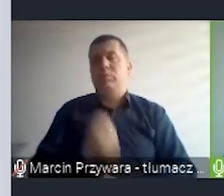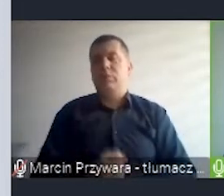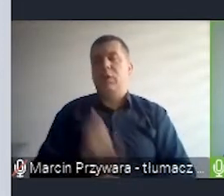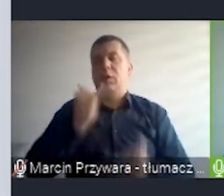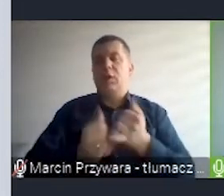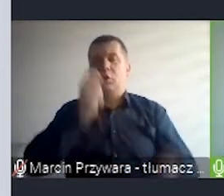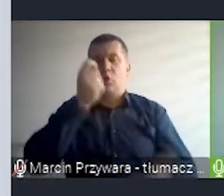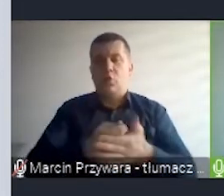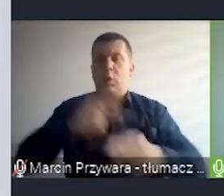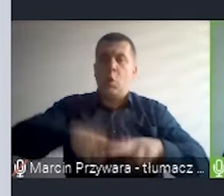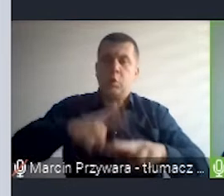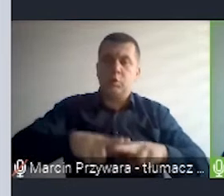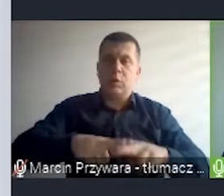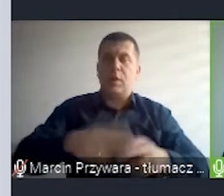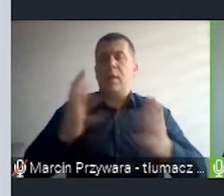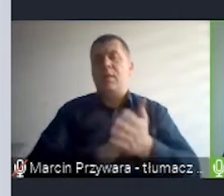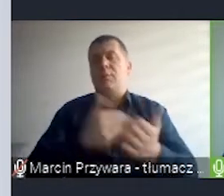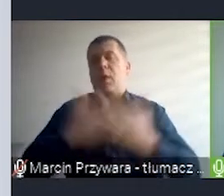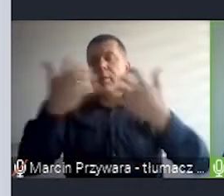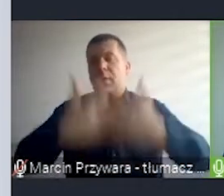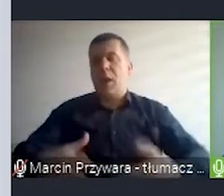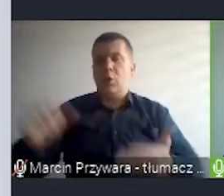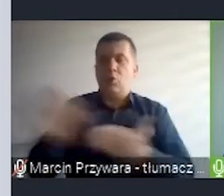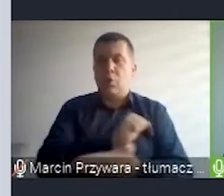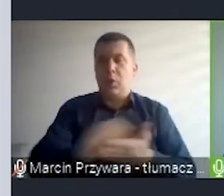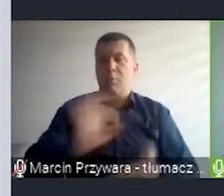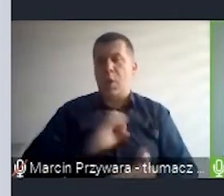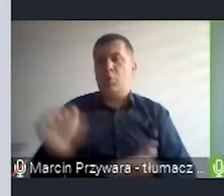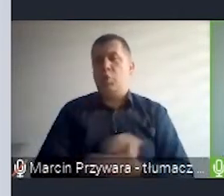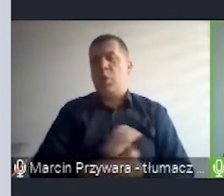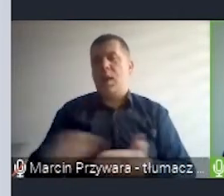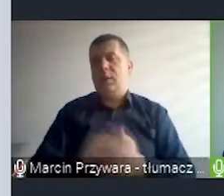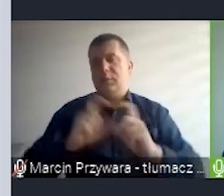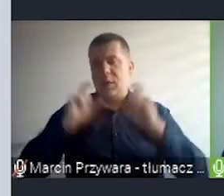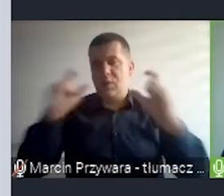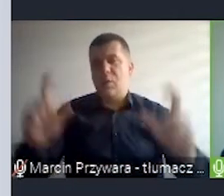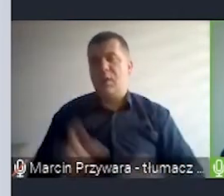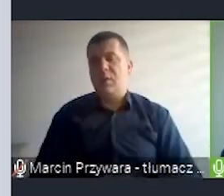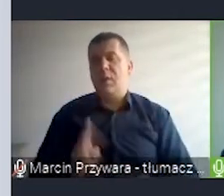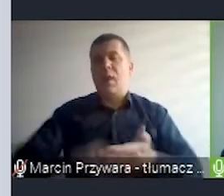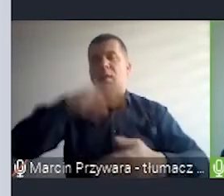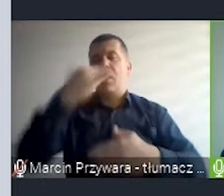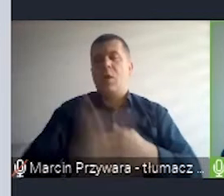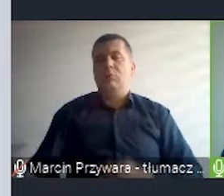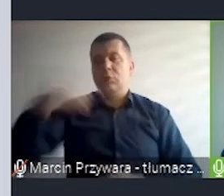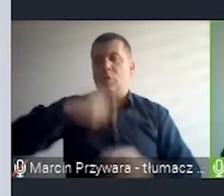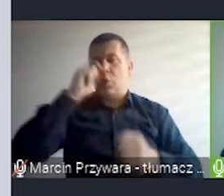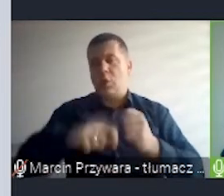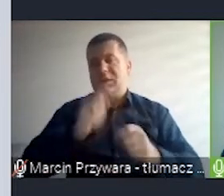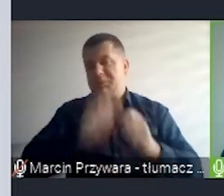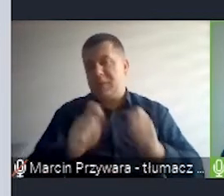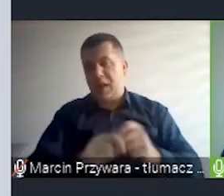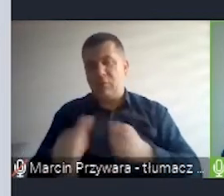kupuję urządzenia, na przykład maszyny drukarskie do mojej drukarni, to kontrola na zakończenie przychodzi,